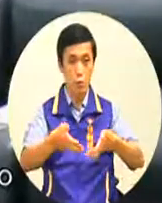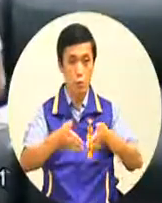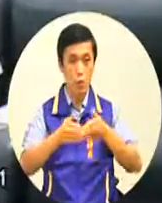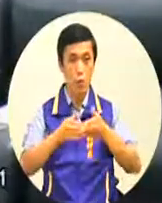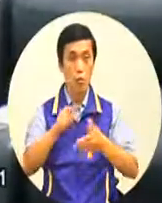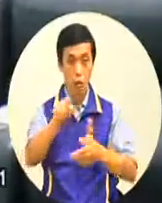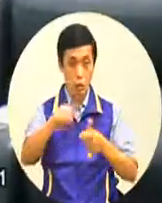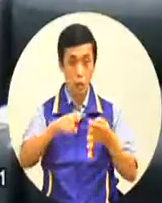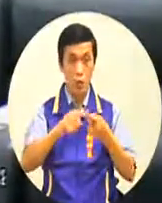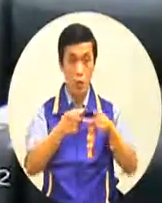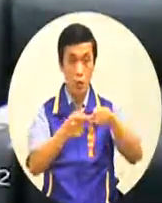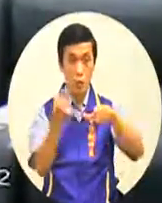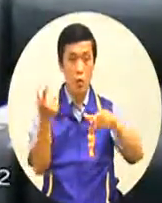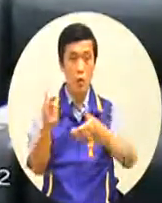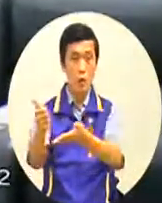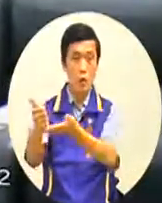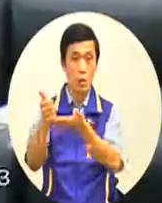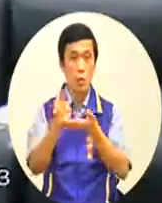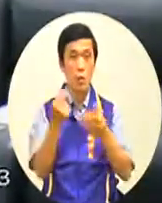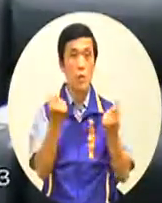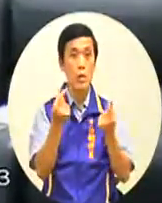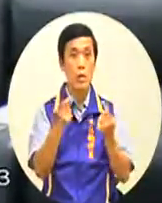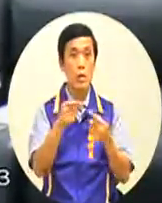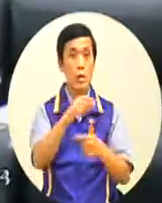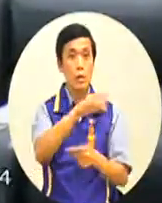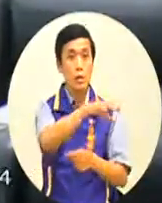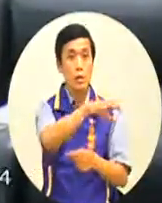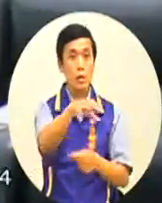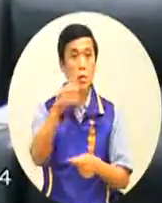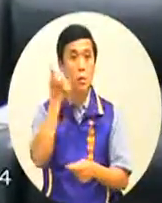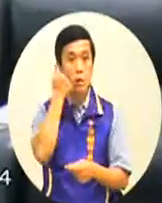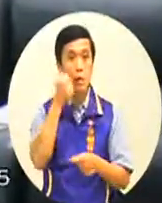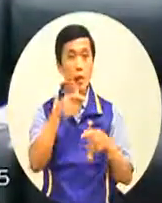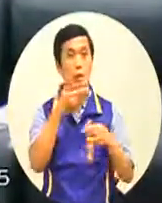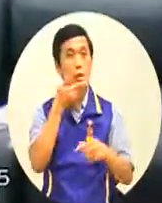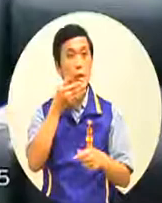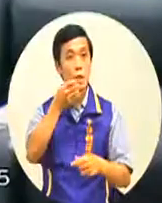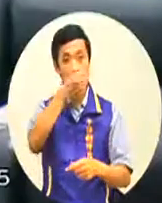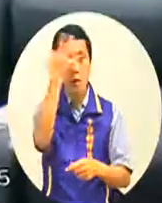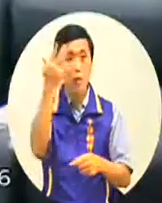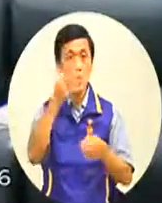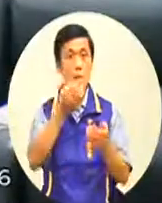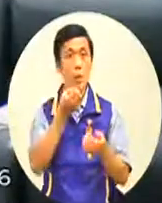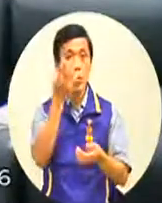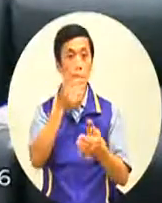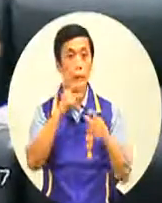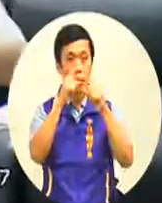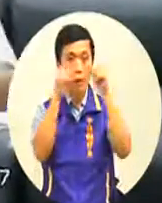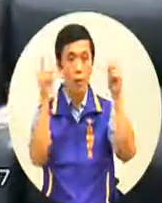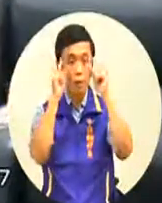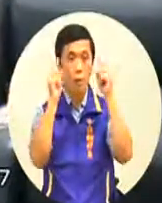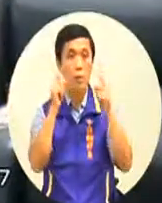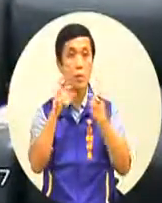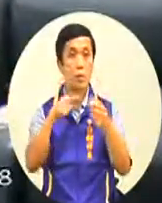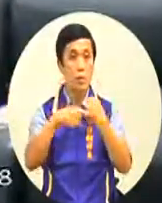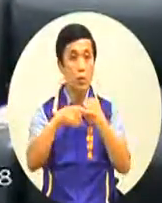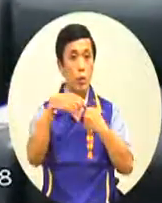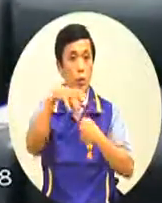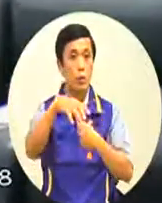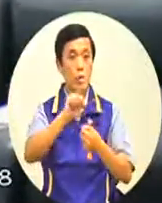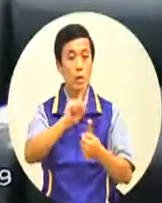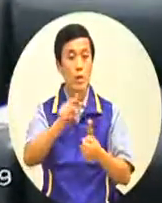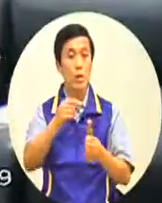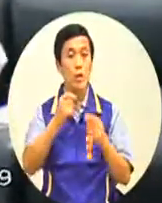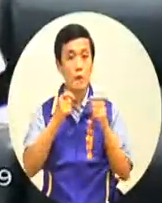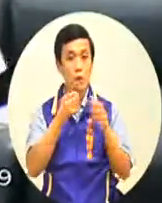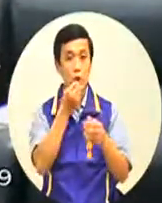公开的邀请，譬如说哪几个哦，清大核工所什么什么，你把这些专家、食品专家都邀下来，好、哦，然后